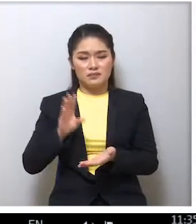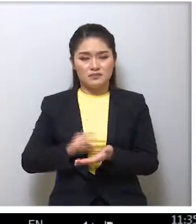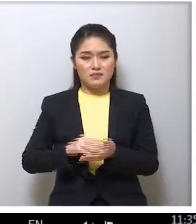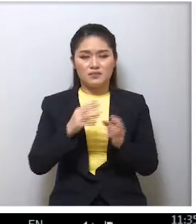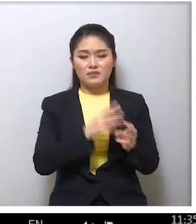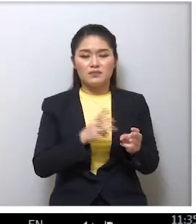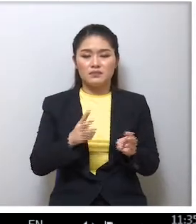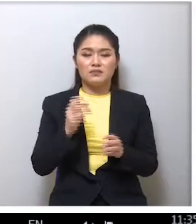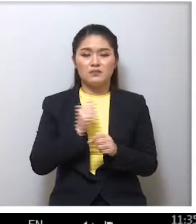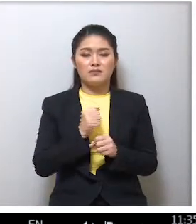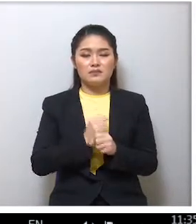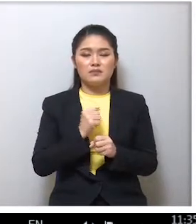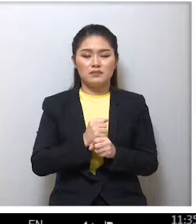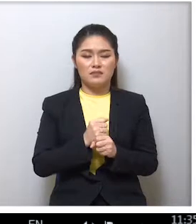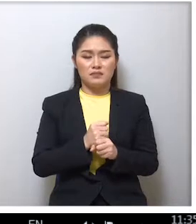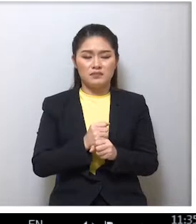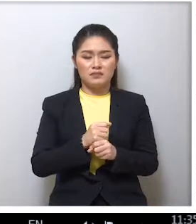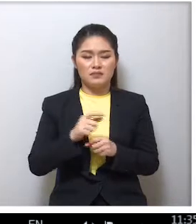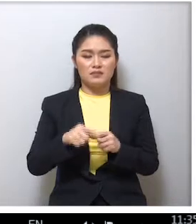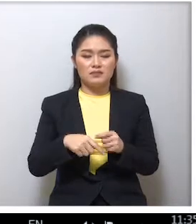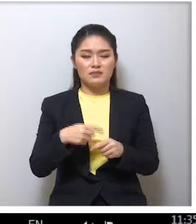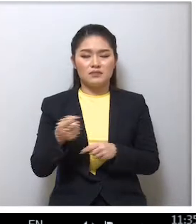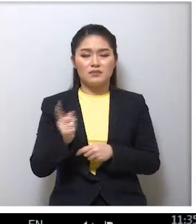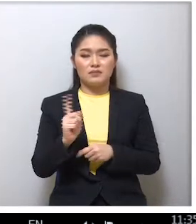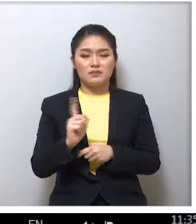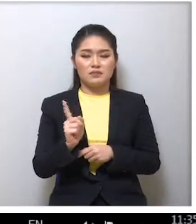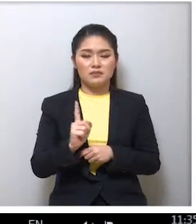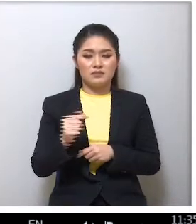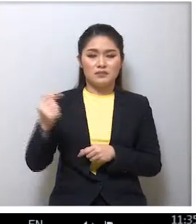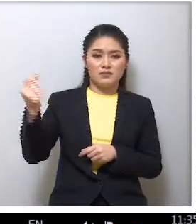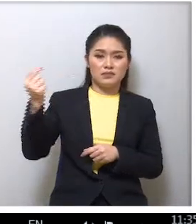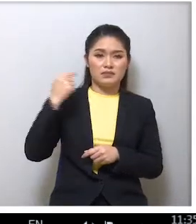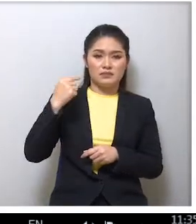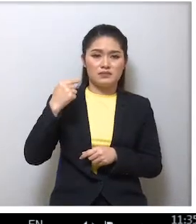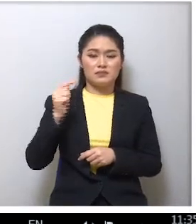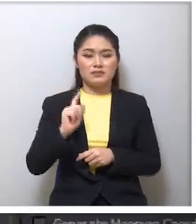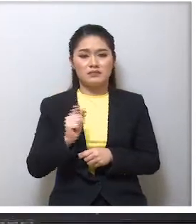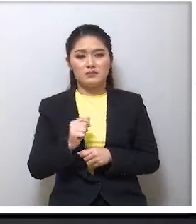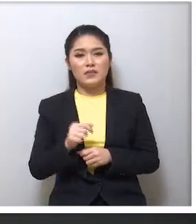ใส่ก็ไปที่คำสั่งนี้นะครับ